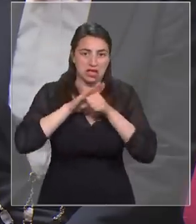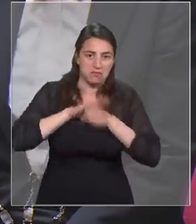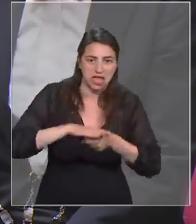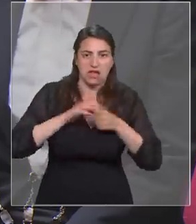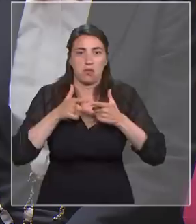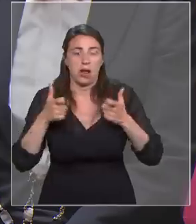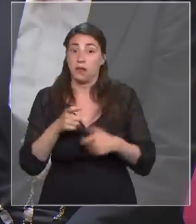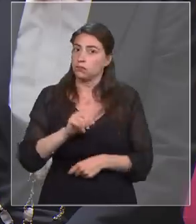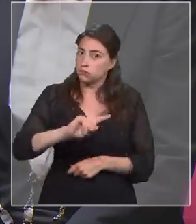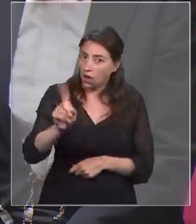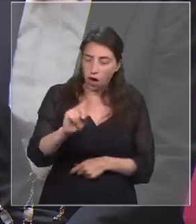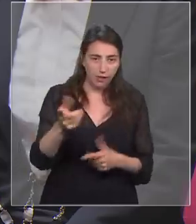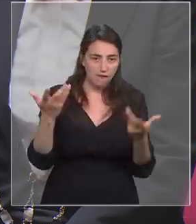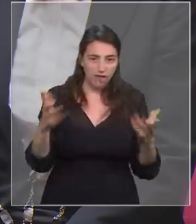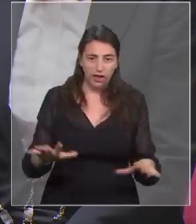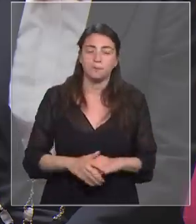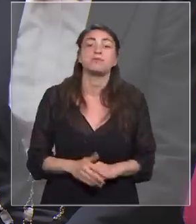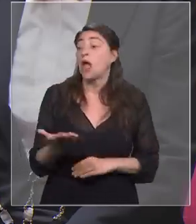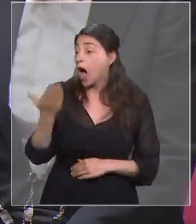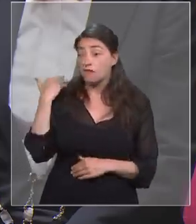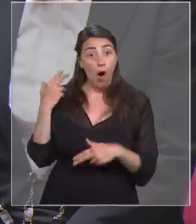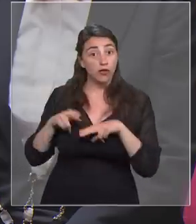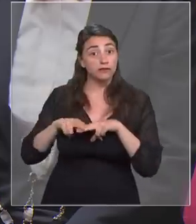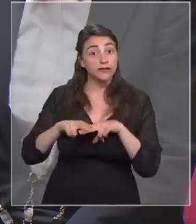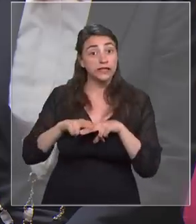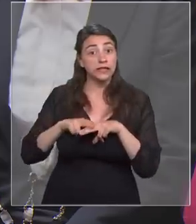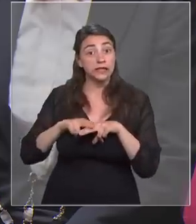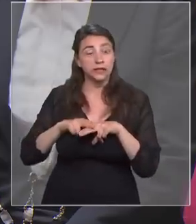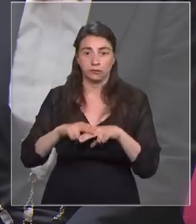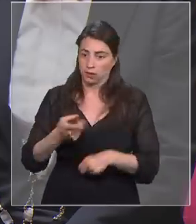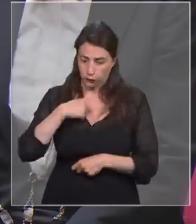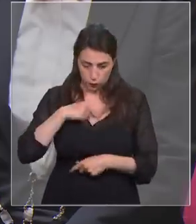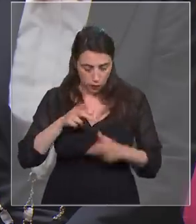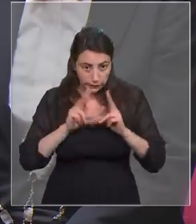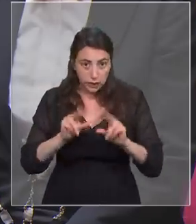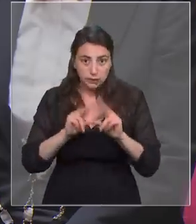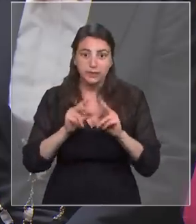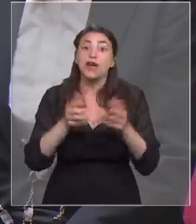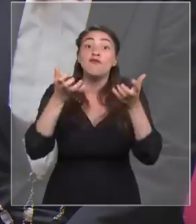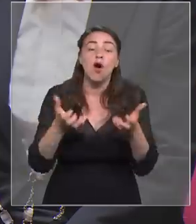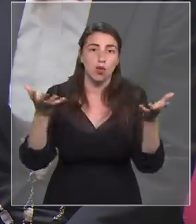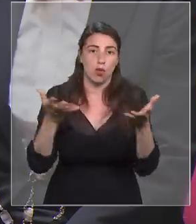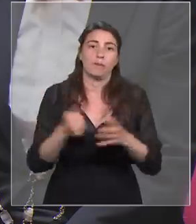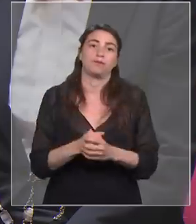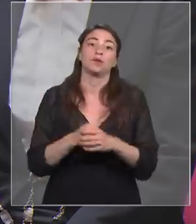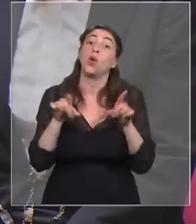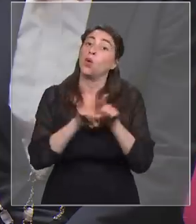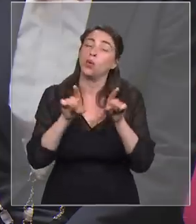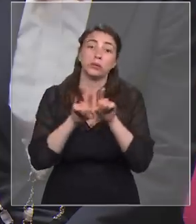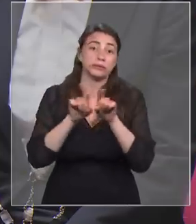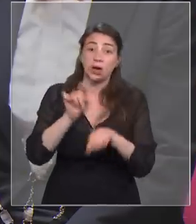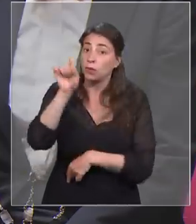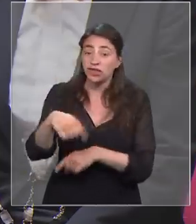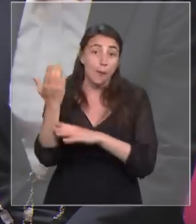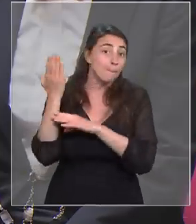eux. Là où il n'y avait rien, nous avons expliqué les attendus, puis rendu obligatoire l'affichage des critères et